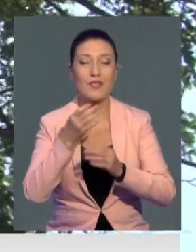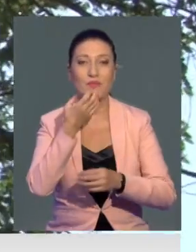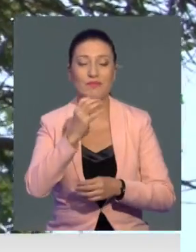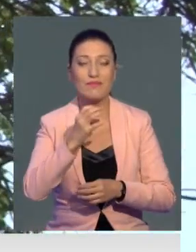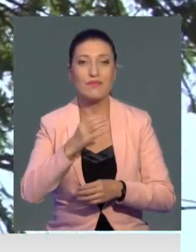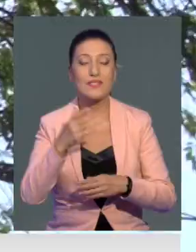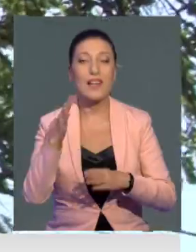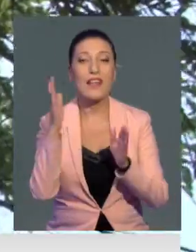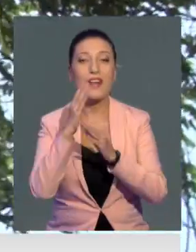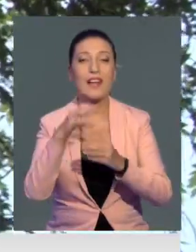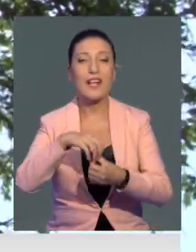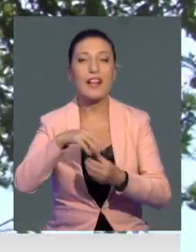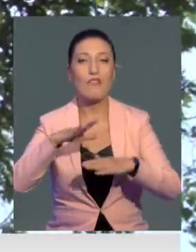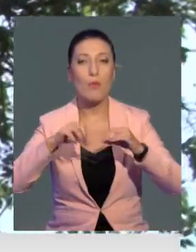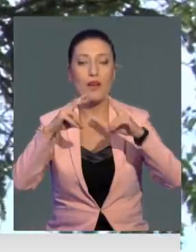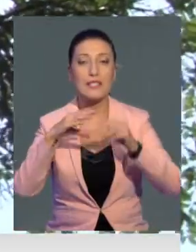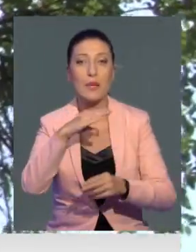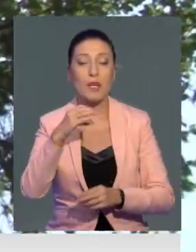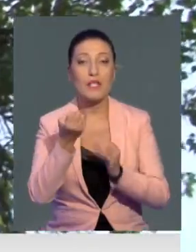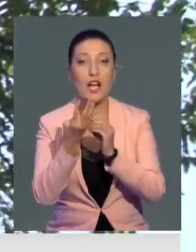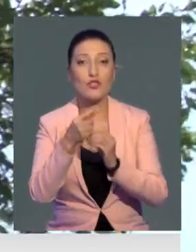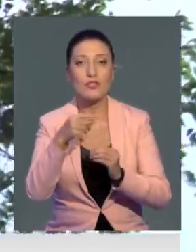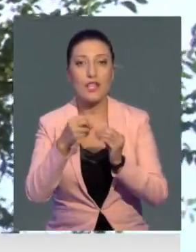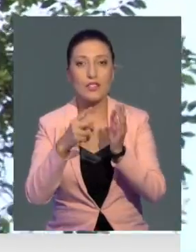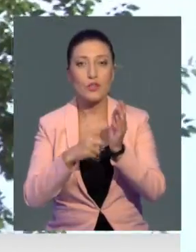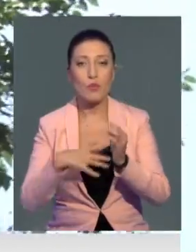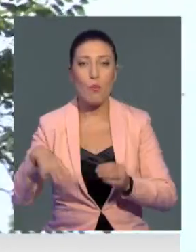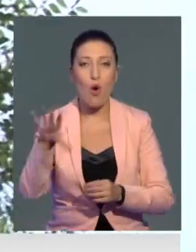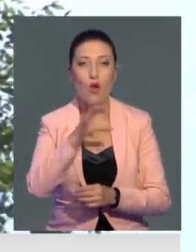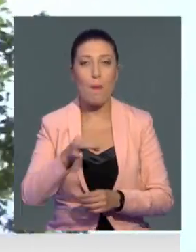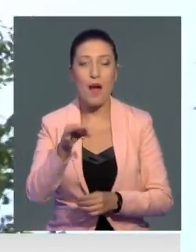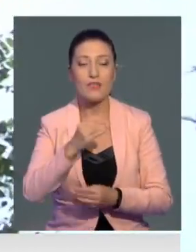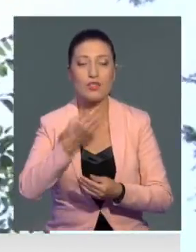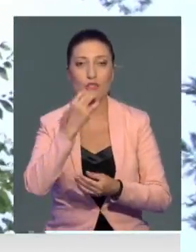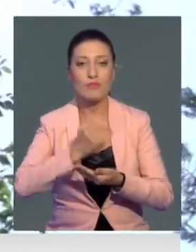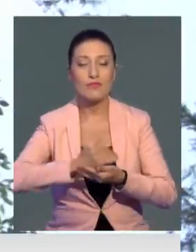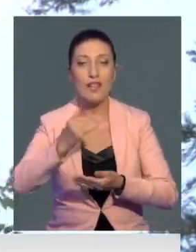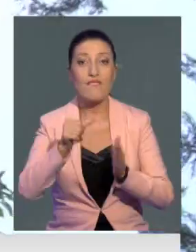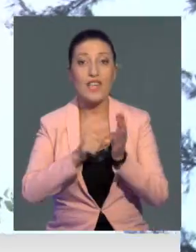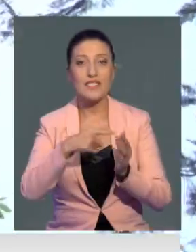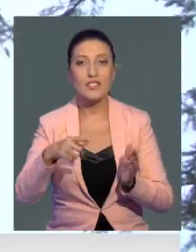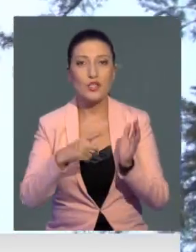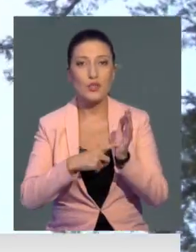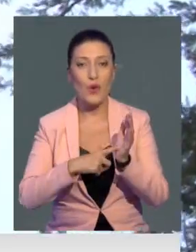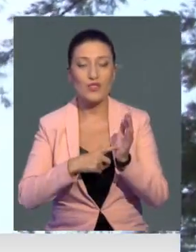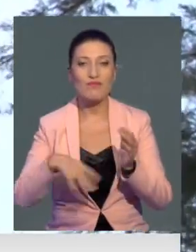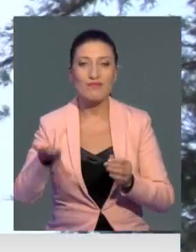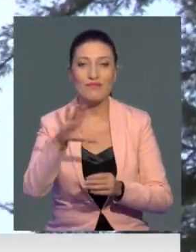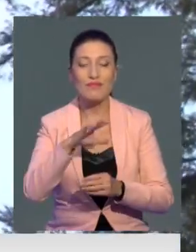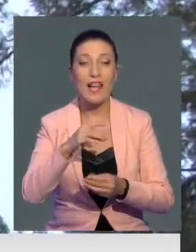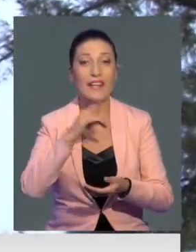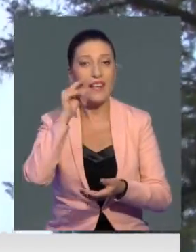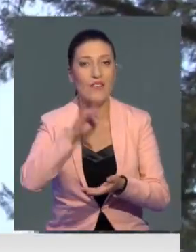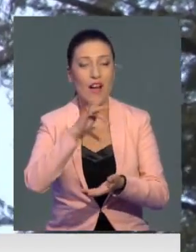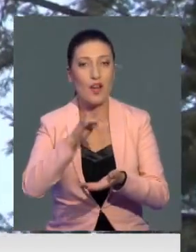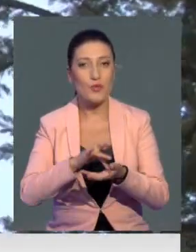Facebook-ում գրել է, որ սեպտեմբերի 14-ից 17-ին բոլոր մարզերում ջերմաստիճանը կբարձրանա 6-ից 7 աստիճանով, հովտային գոտիներում, այդ թվում